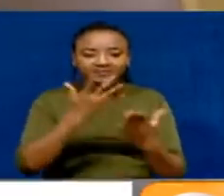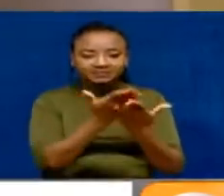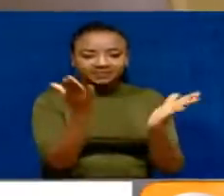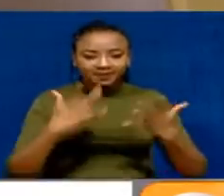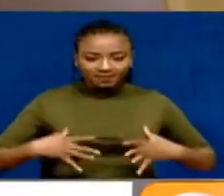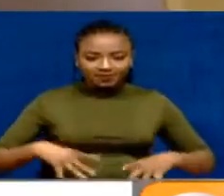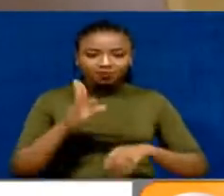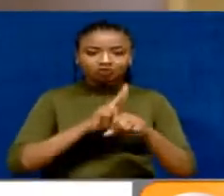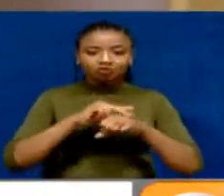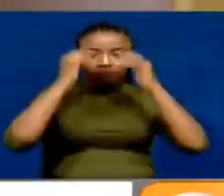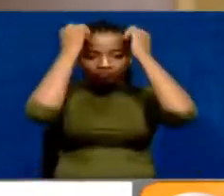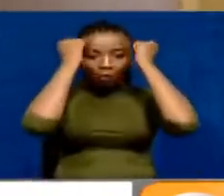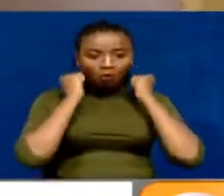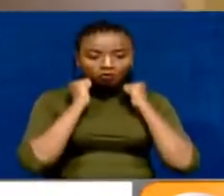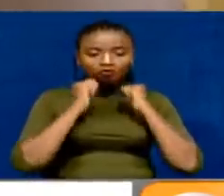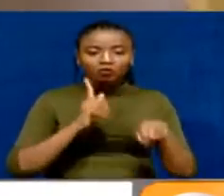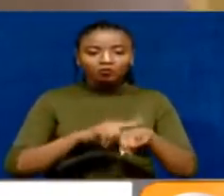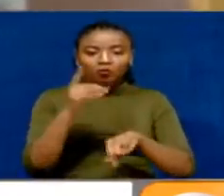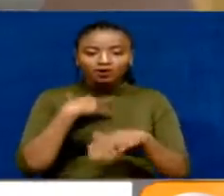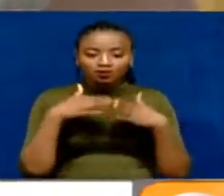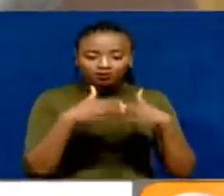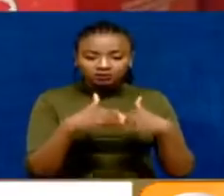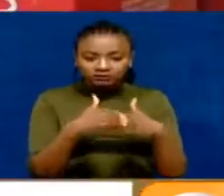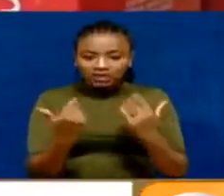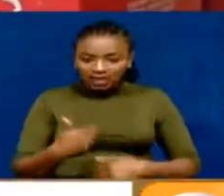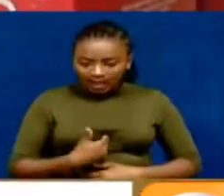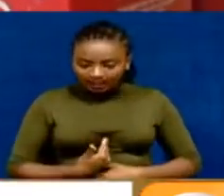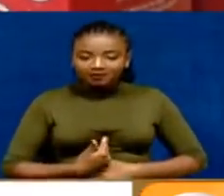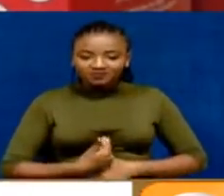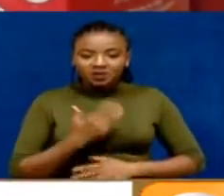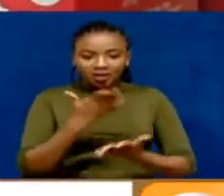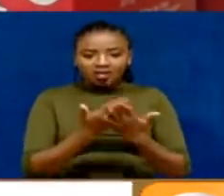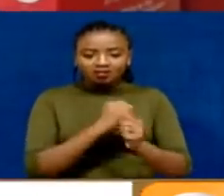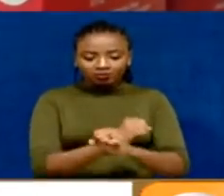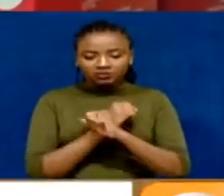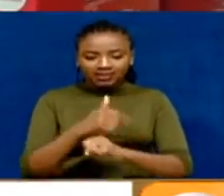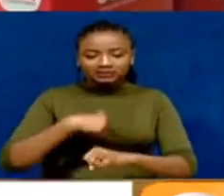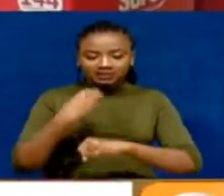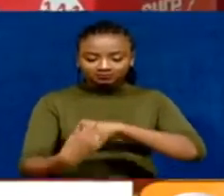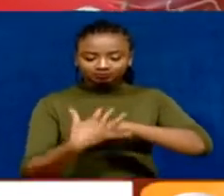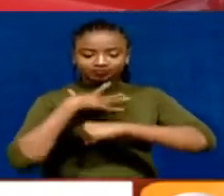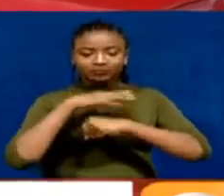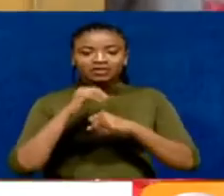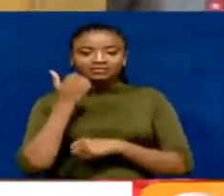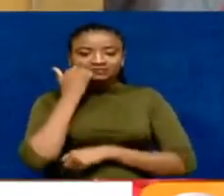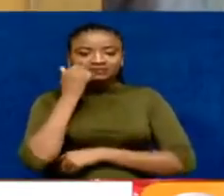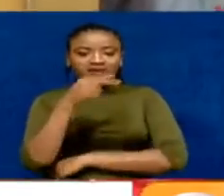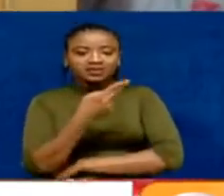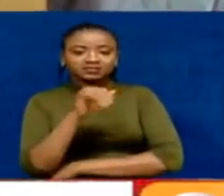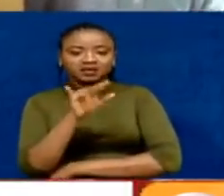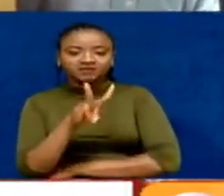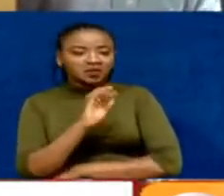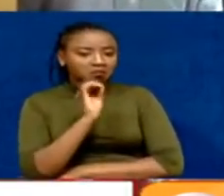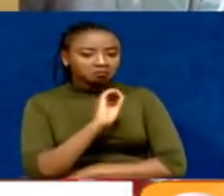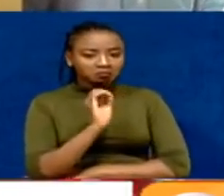kuhusiana na utumizi wa mipira ya kondomu ili kujikinga kutokana na maambukizi mapya ya virusi vya ukimwi.